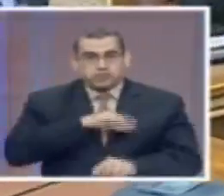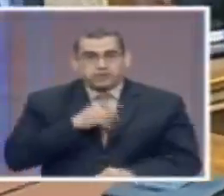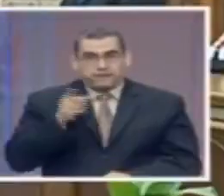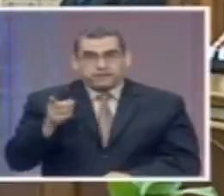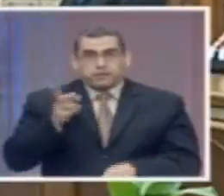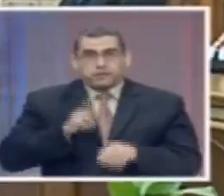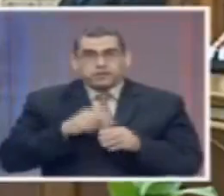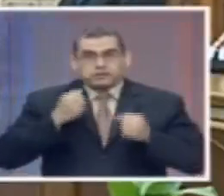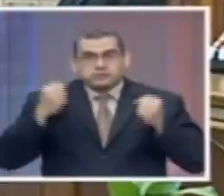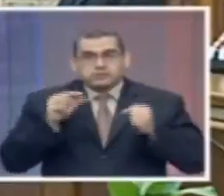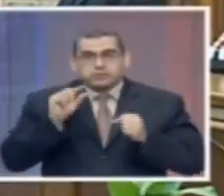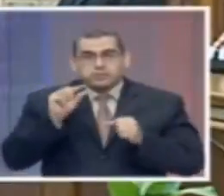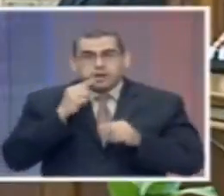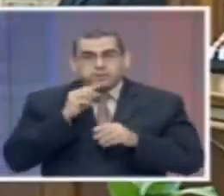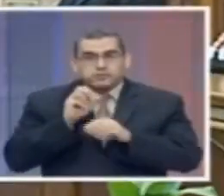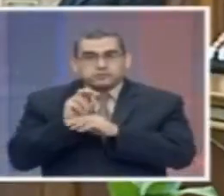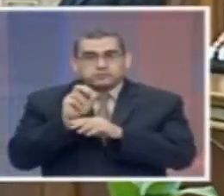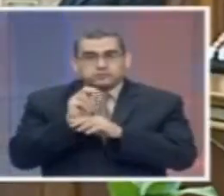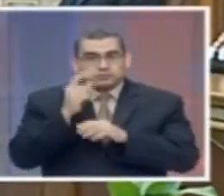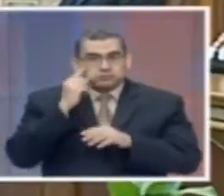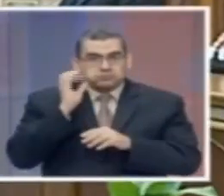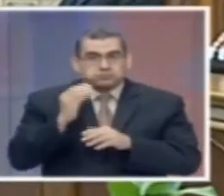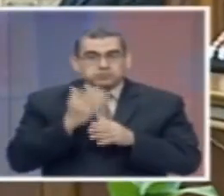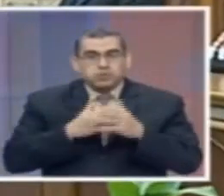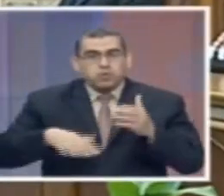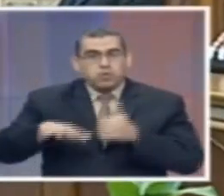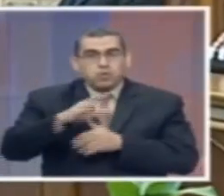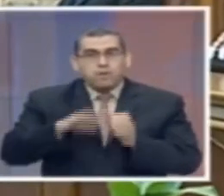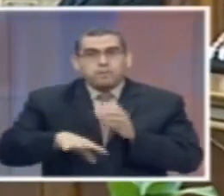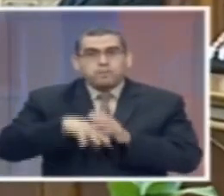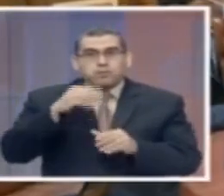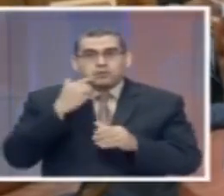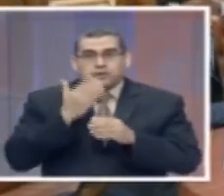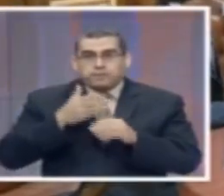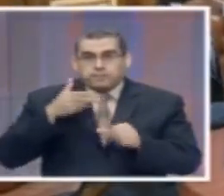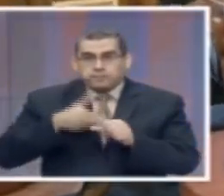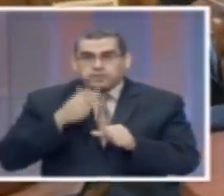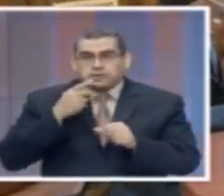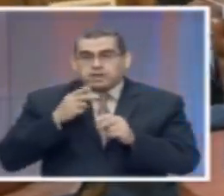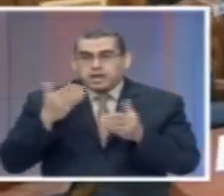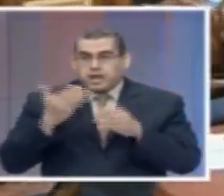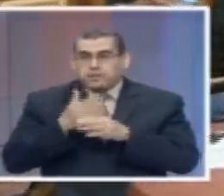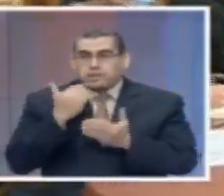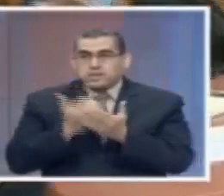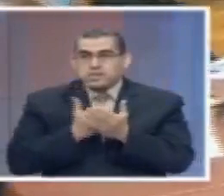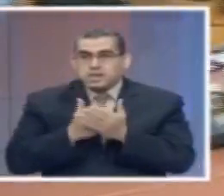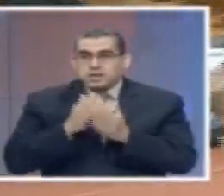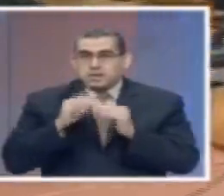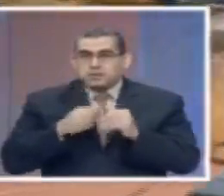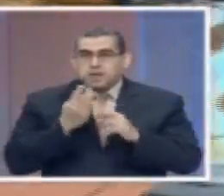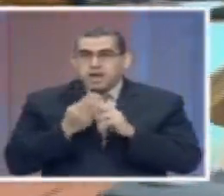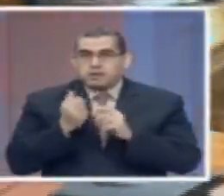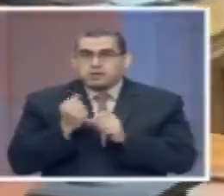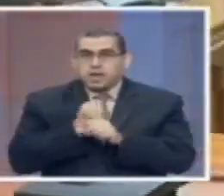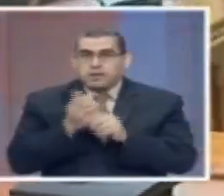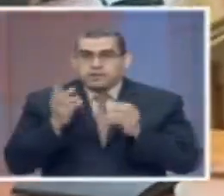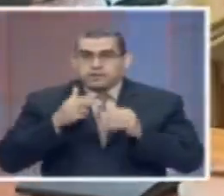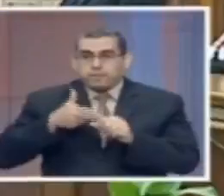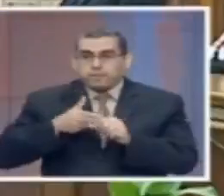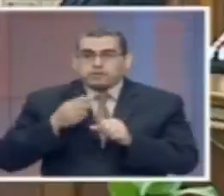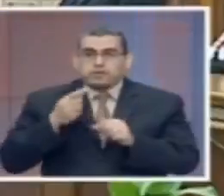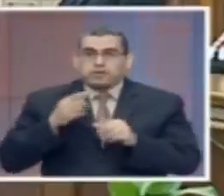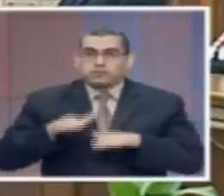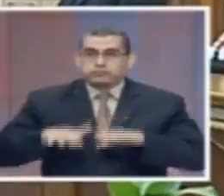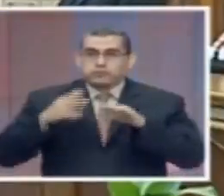بتكثيف برامج التوعية بمختلف جوانب فوائد المشروع خاصة على المستوى الاقتصادي من خلال ترشيد استهلاك